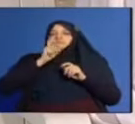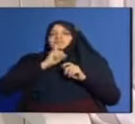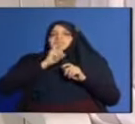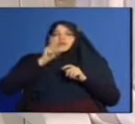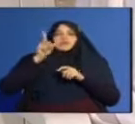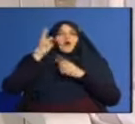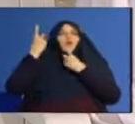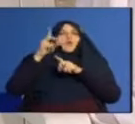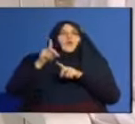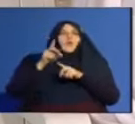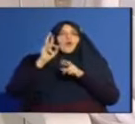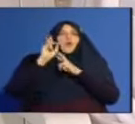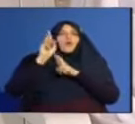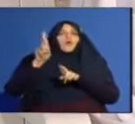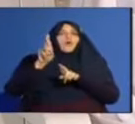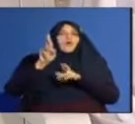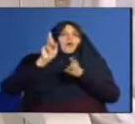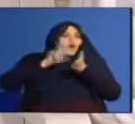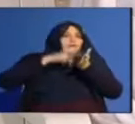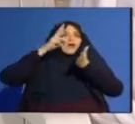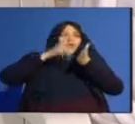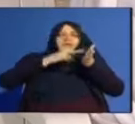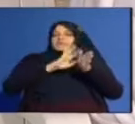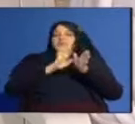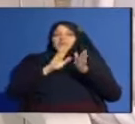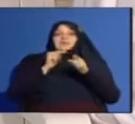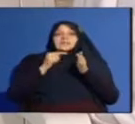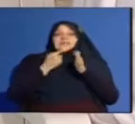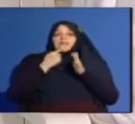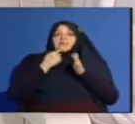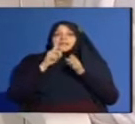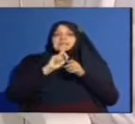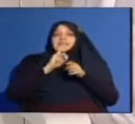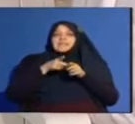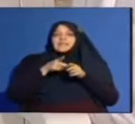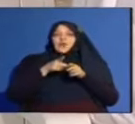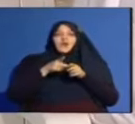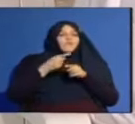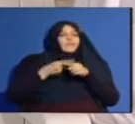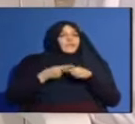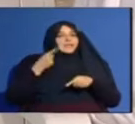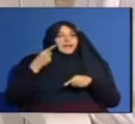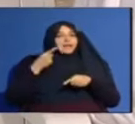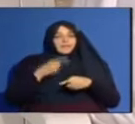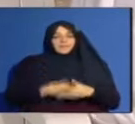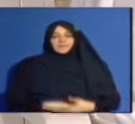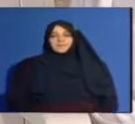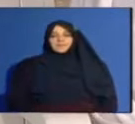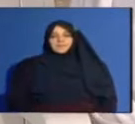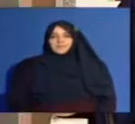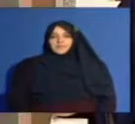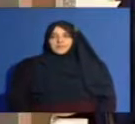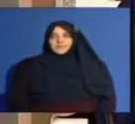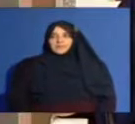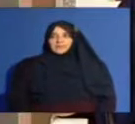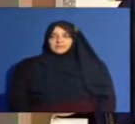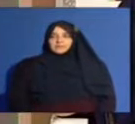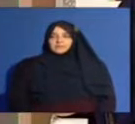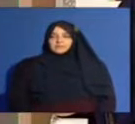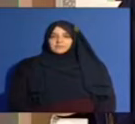بقوة الشيء المقضي به داخل المحكمة الأجنبية. طيب. في البلد الذي يعيش فيه يعني هذا نعم المواطن. مغترب. نعم